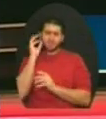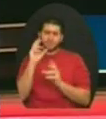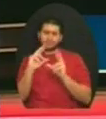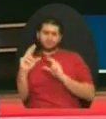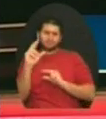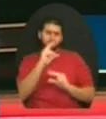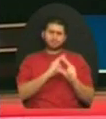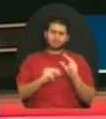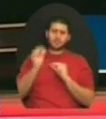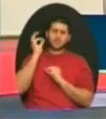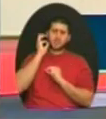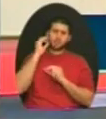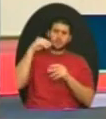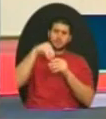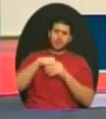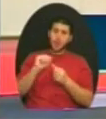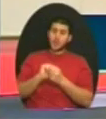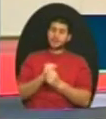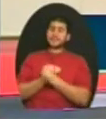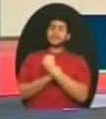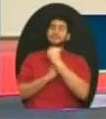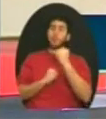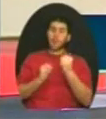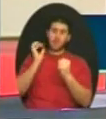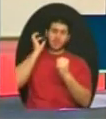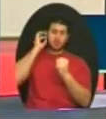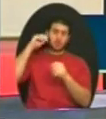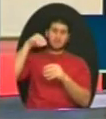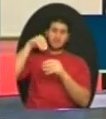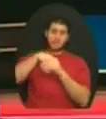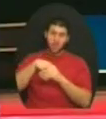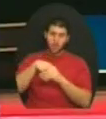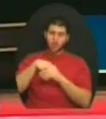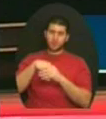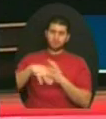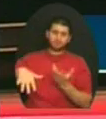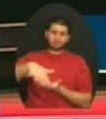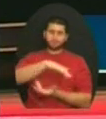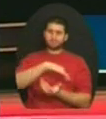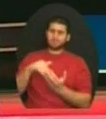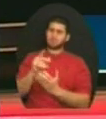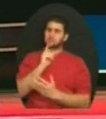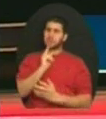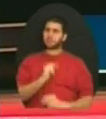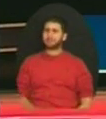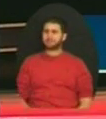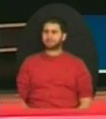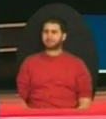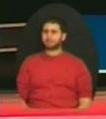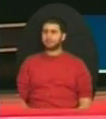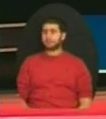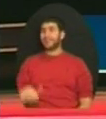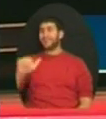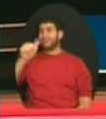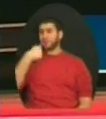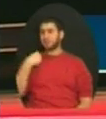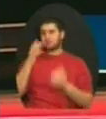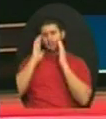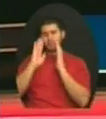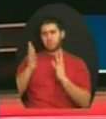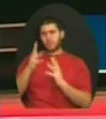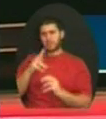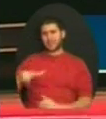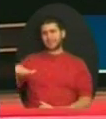נשים, של נשים שמאלניות בתוך, את יודעת, המיליה המצומצם שלהן? קודם כל, אני מאוד מאמינה